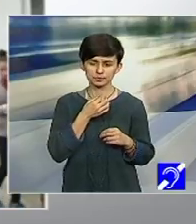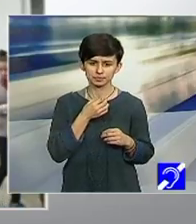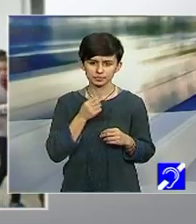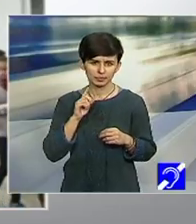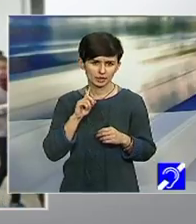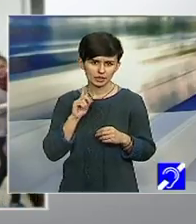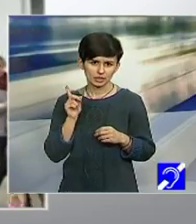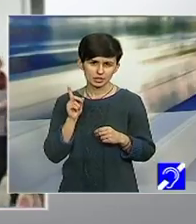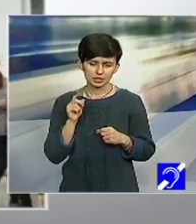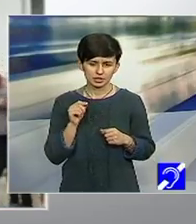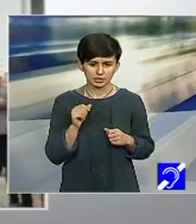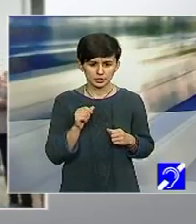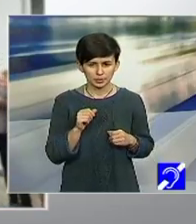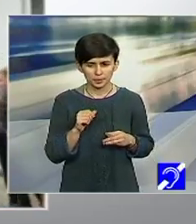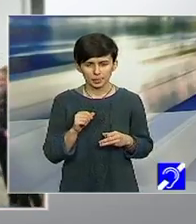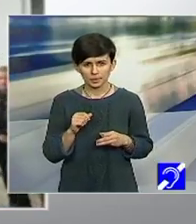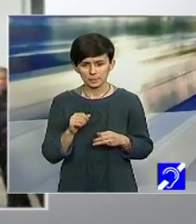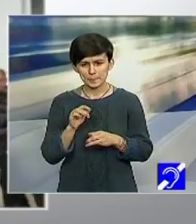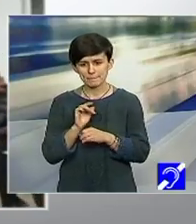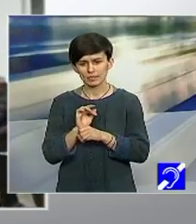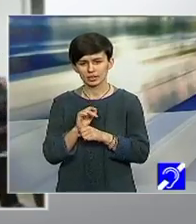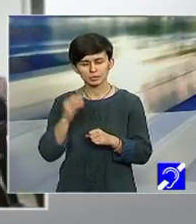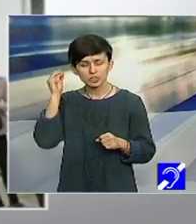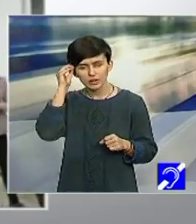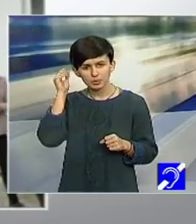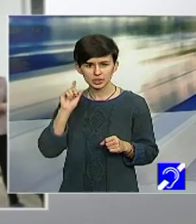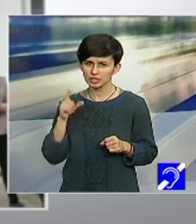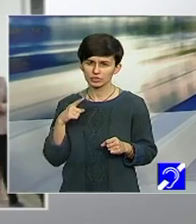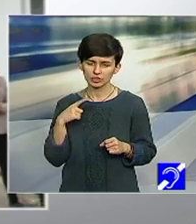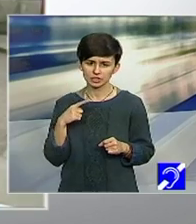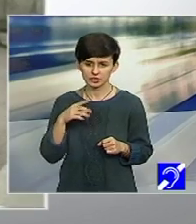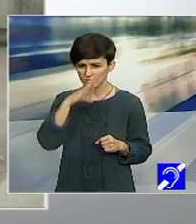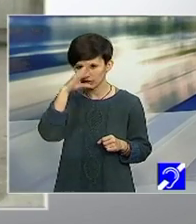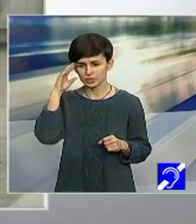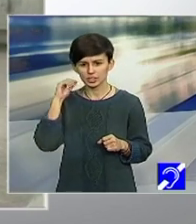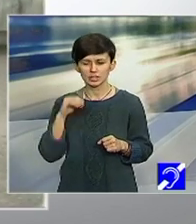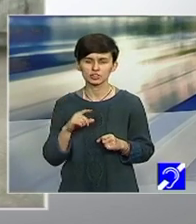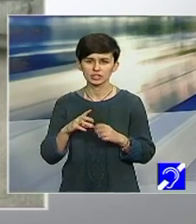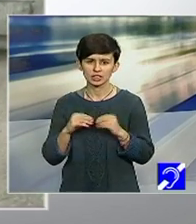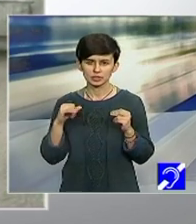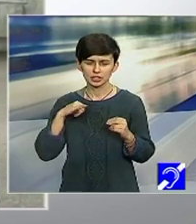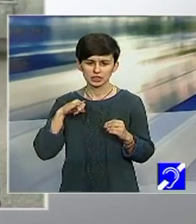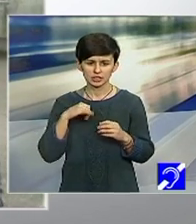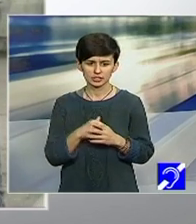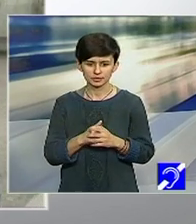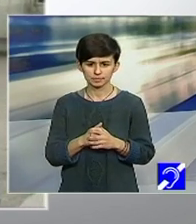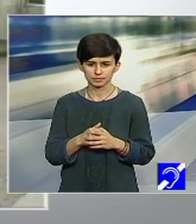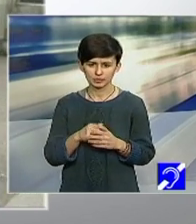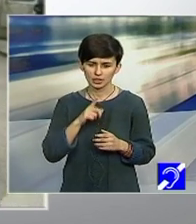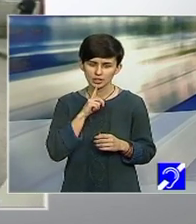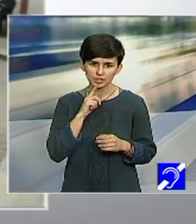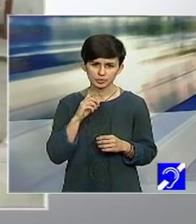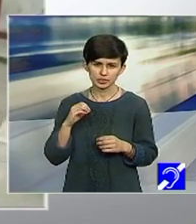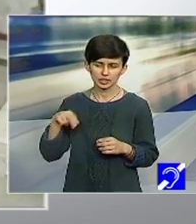nu neapărat, opusul amintirii nu este neapărat uitarea, ci indiferența. Ce proiect ai făcut? Numele meu este Nemea Scila